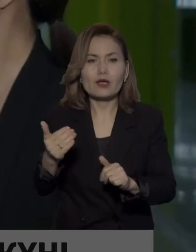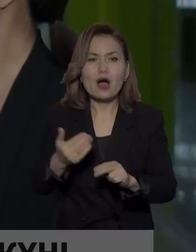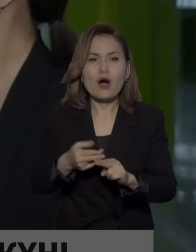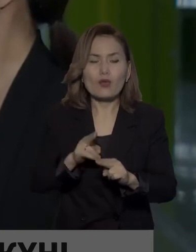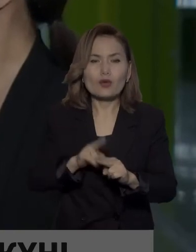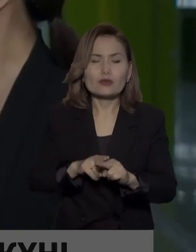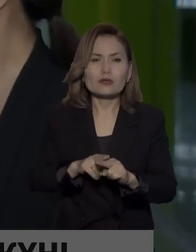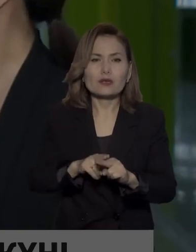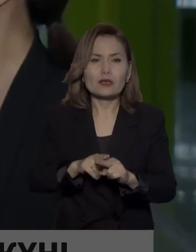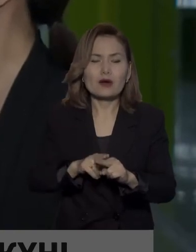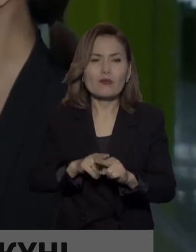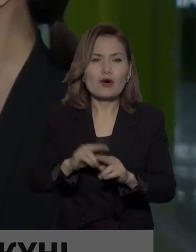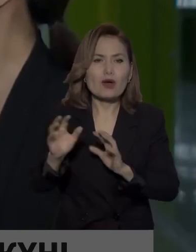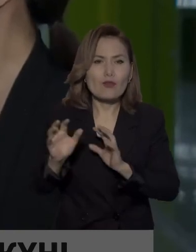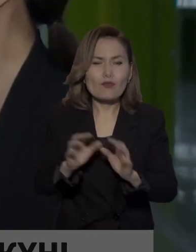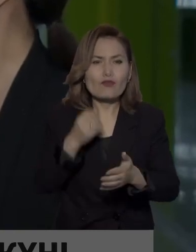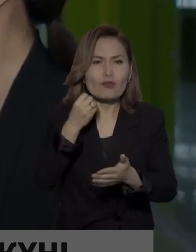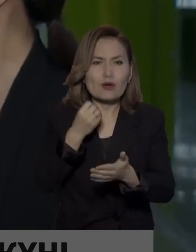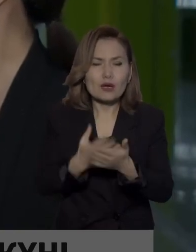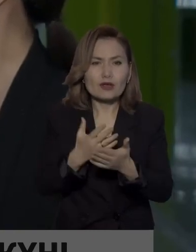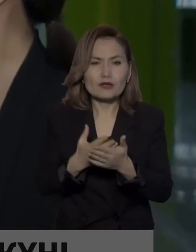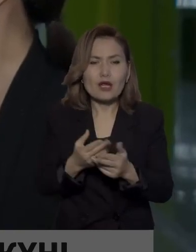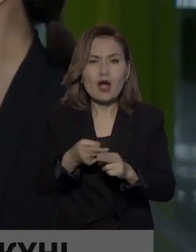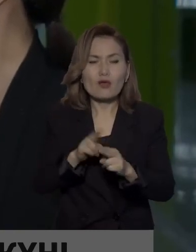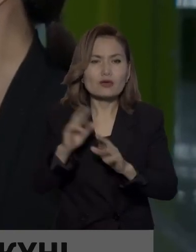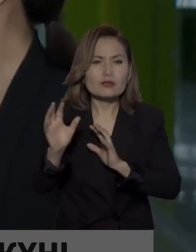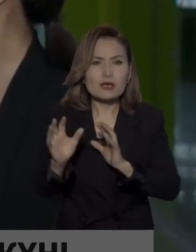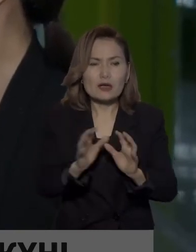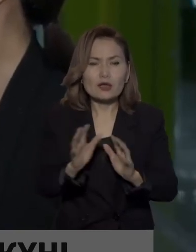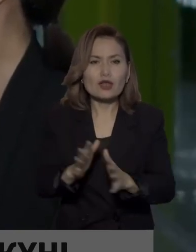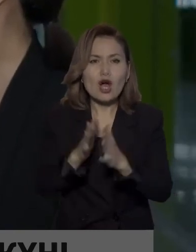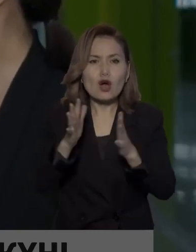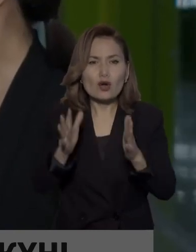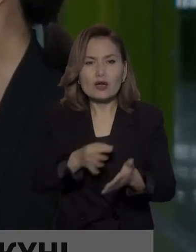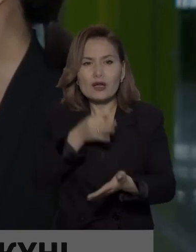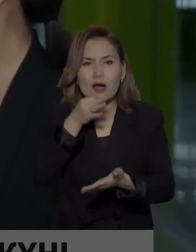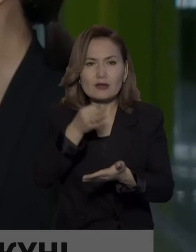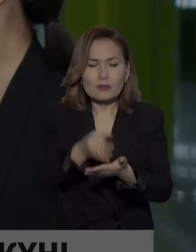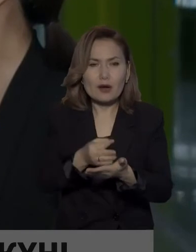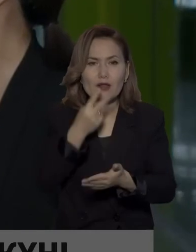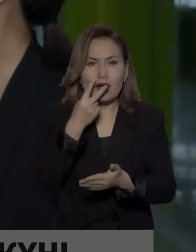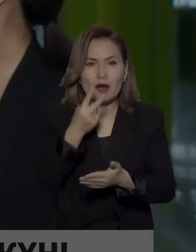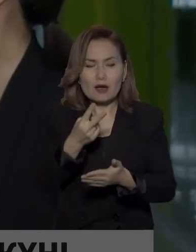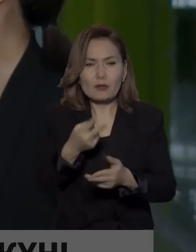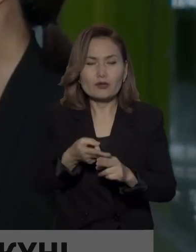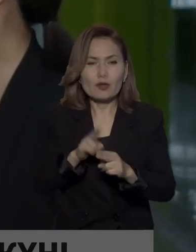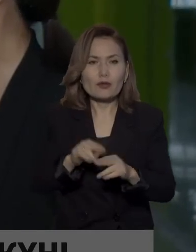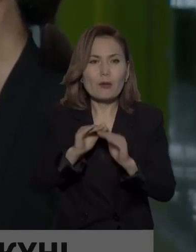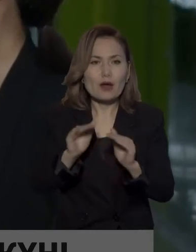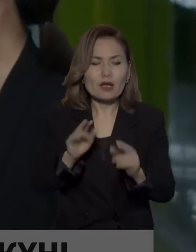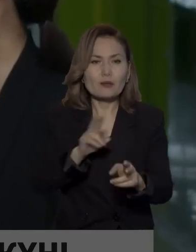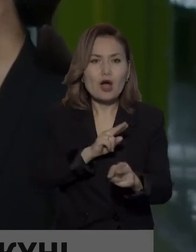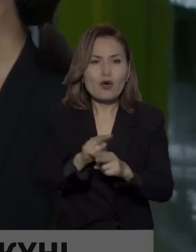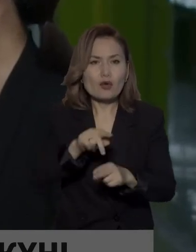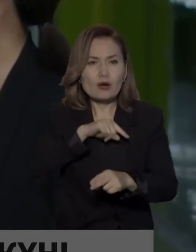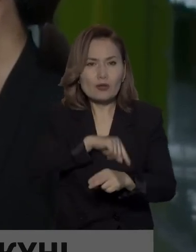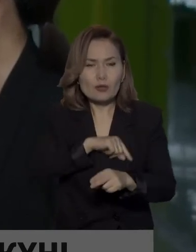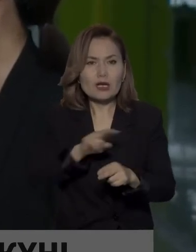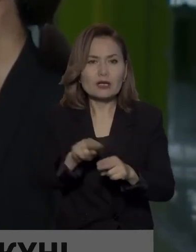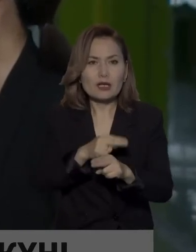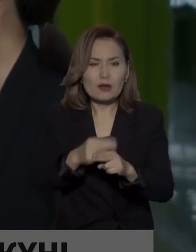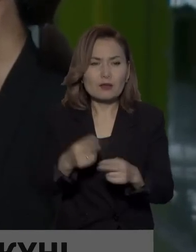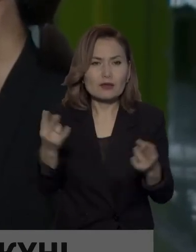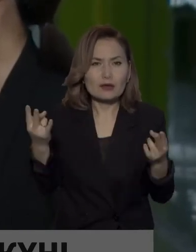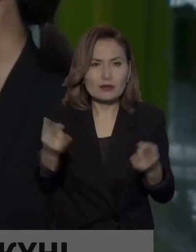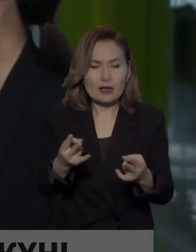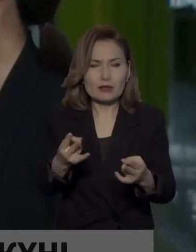бұйымына, әрбір мүлкінде көздің қарашығындай үлкен бағалай қарай білуге үйретуіміз керек, тәрбиелеуіміз керек деп